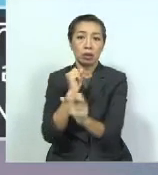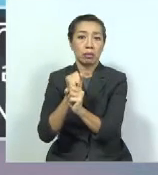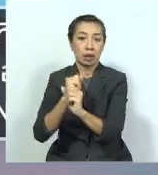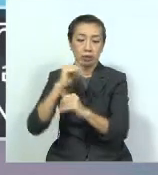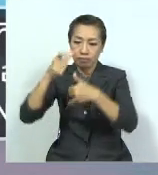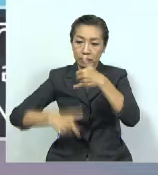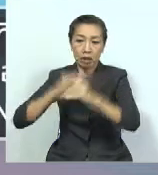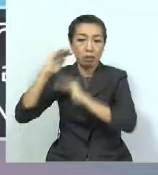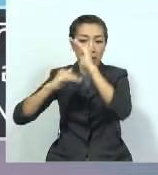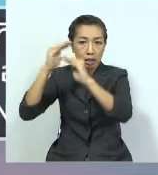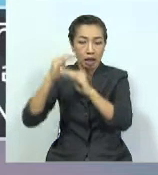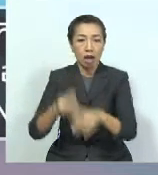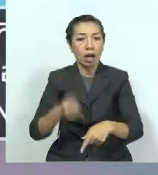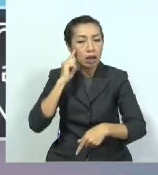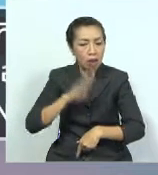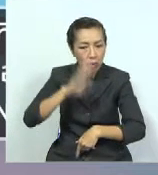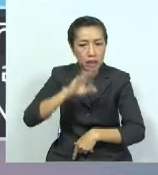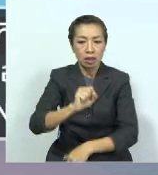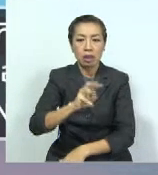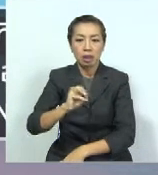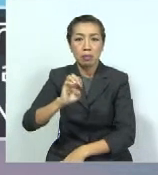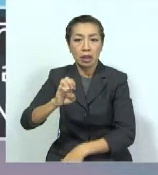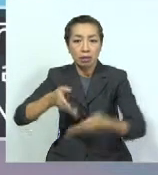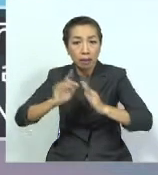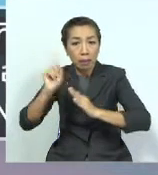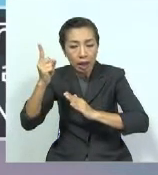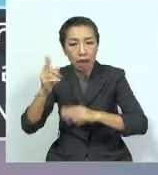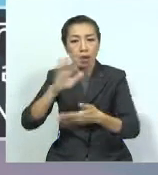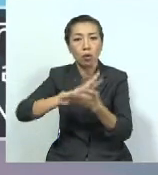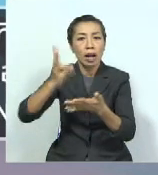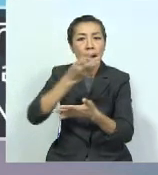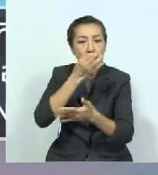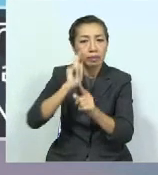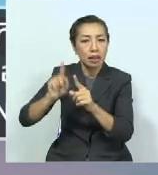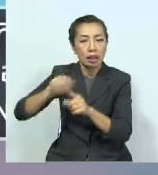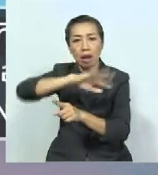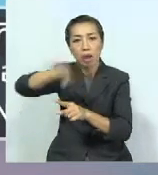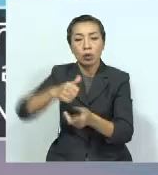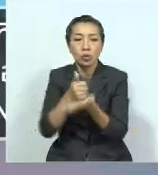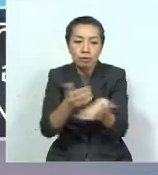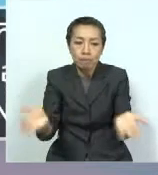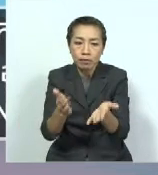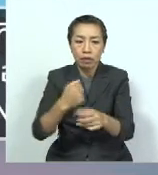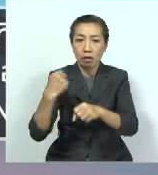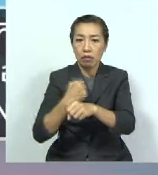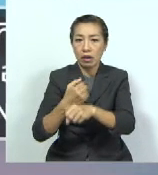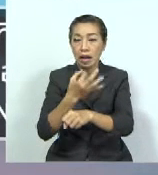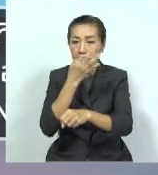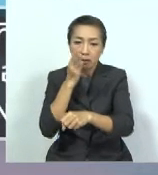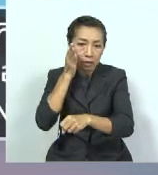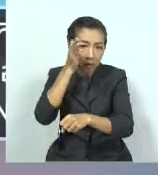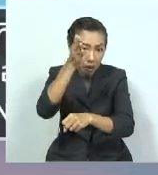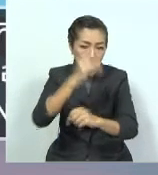การพัฒนาศักยภาพของ SME Startupและการอาชีวศึกษาด้วยเพื่อเสริมสร้างทักษะอาชีพที่จะนำไปสู่การเจริญเติบ